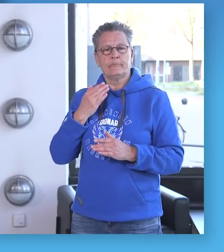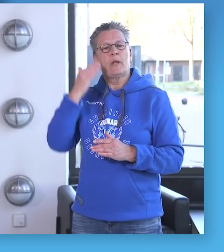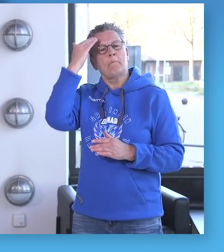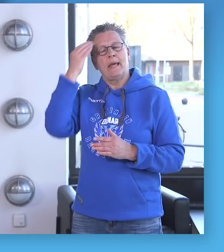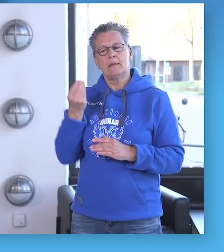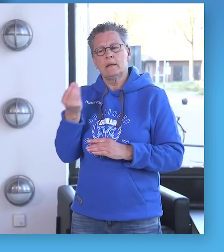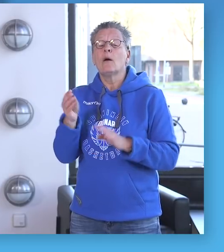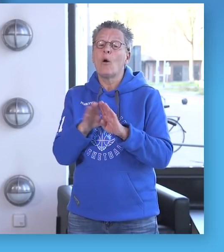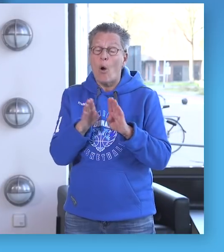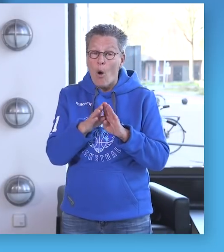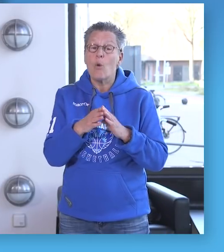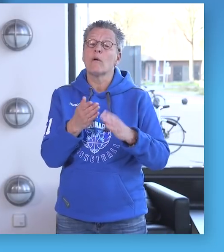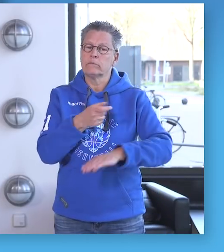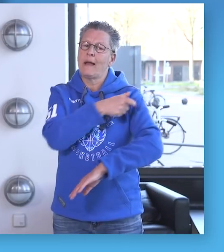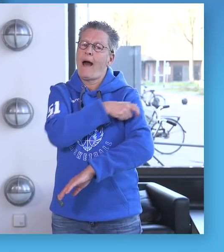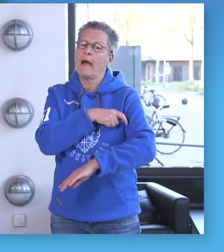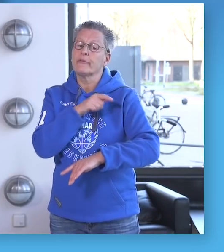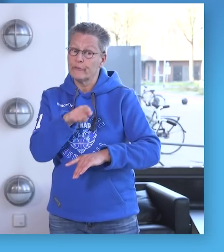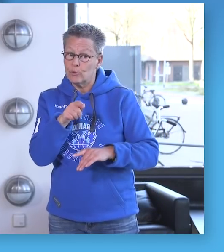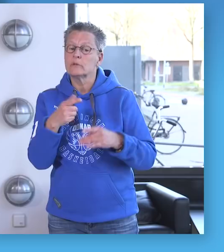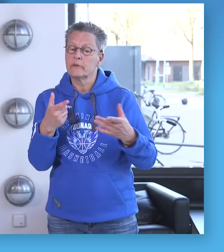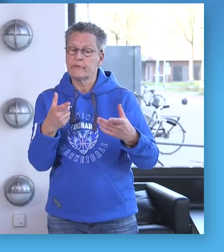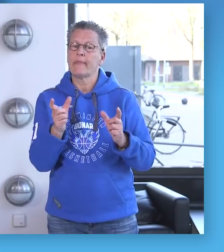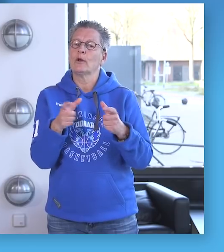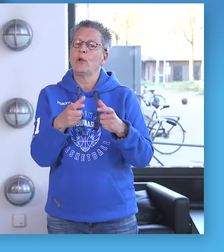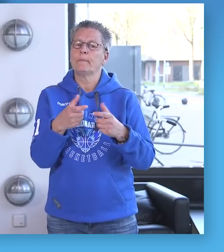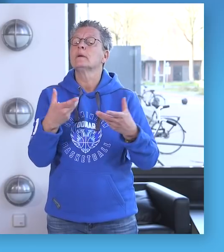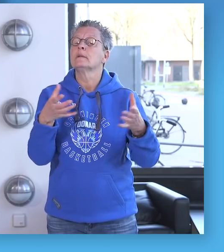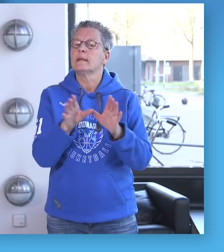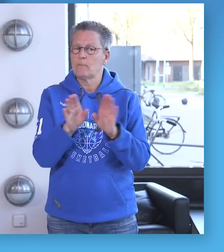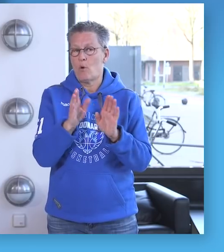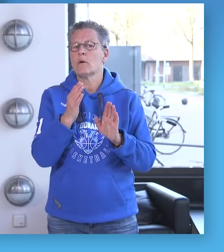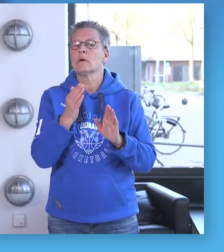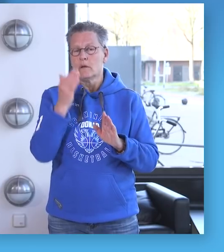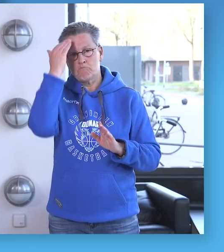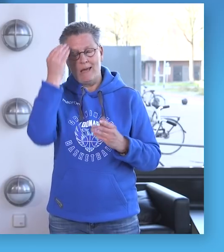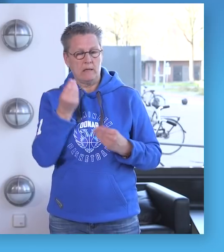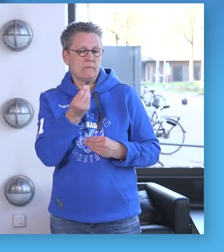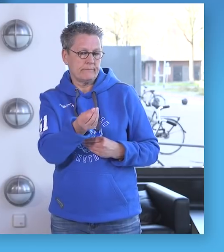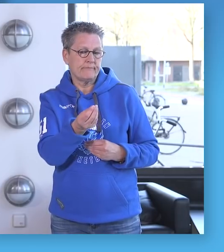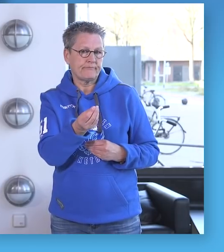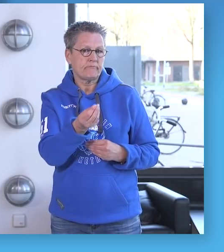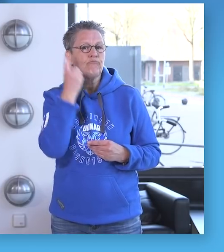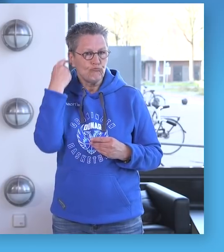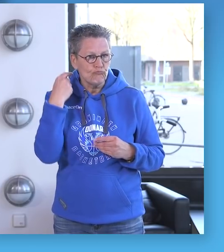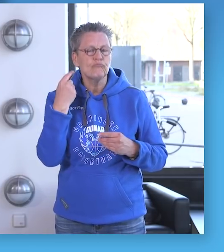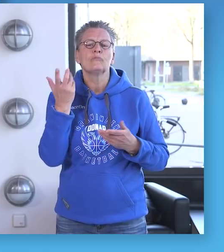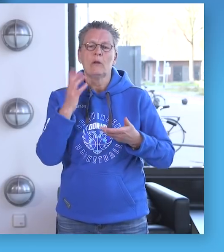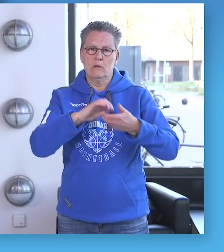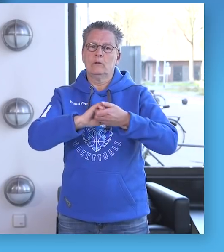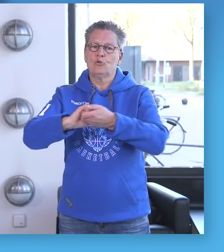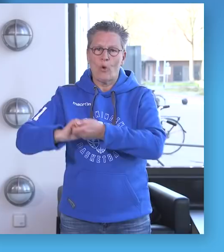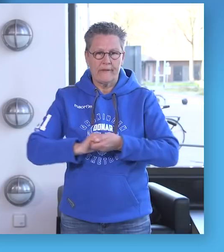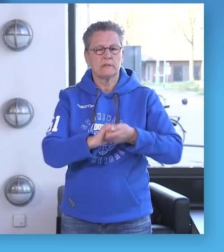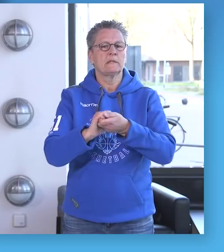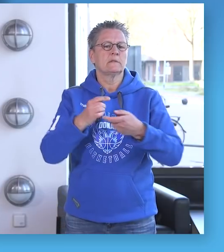trouwens de aanvoerders van de clubs, hebben daar, dus van de teams, die hebben daar een mening over gegeven. Ik denk de consensus bij als sporter en